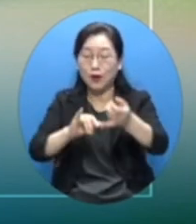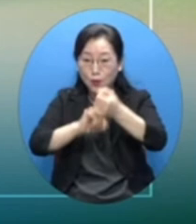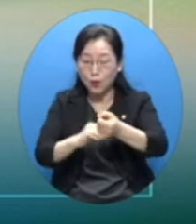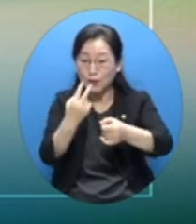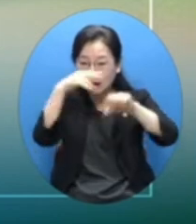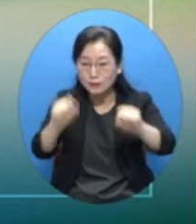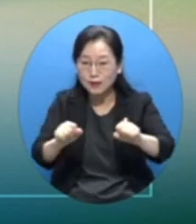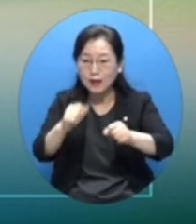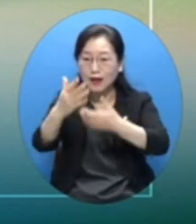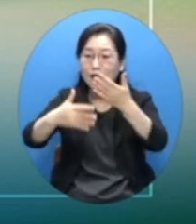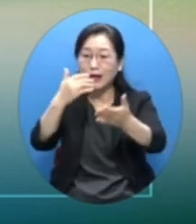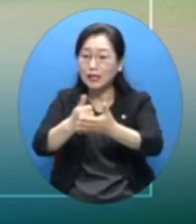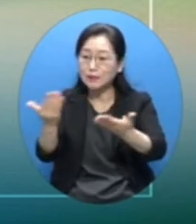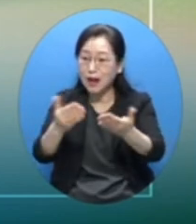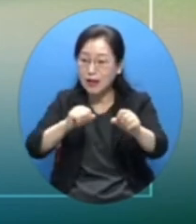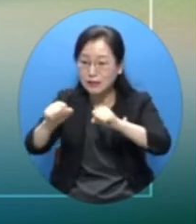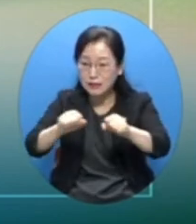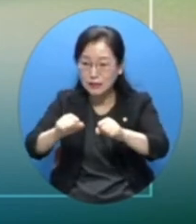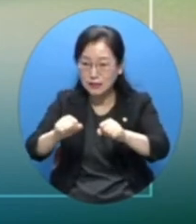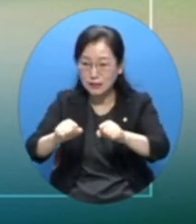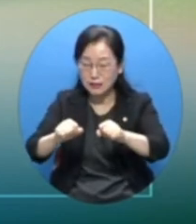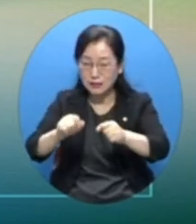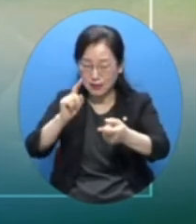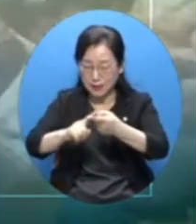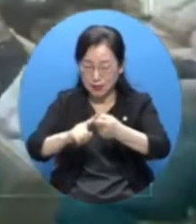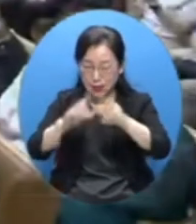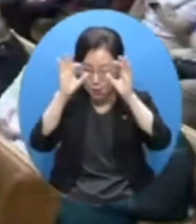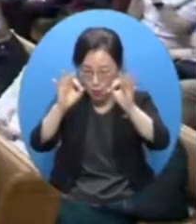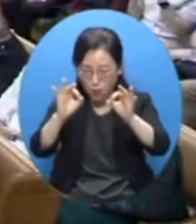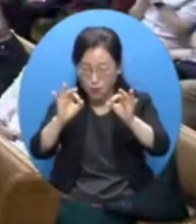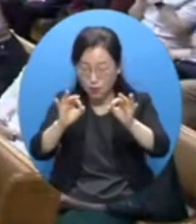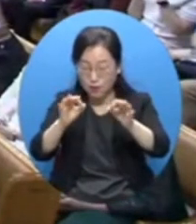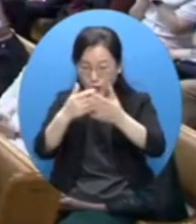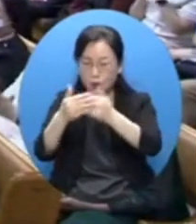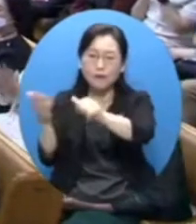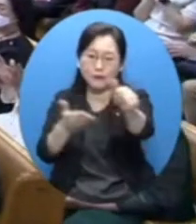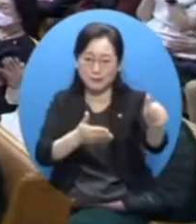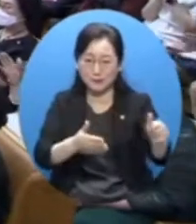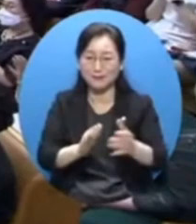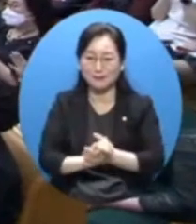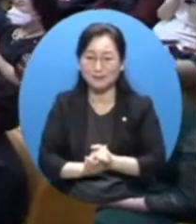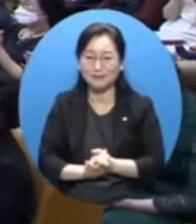살아내어 하나님께서 하실 일들을 보기를 바란다 할렐루야